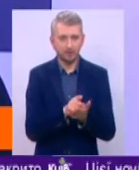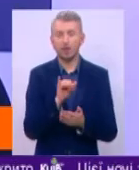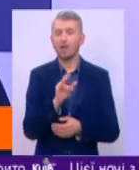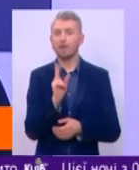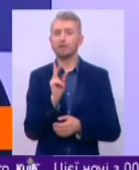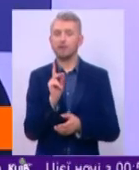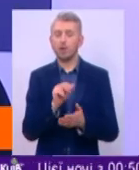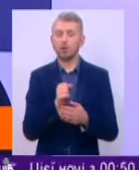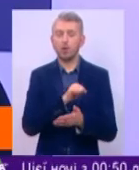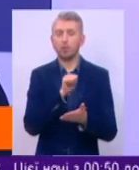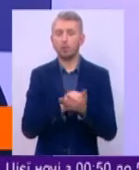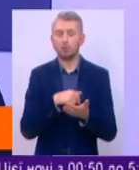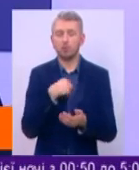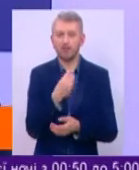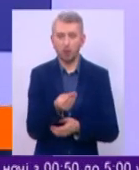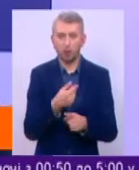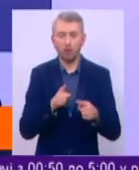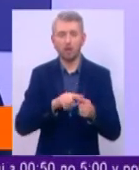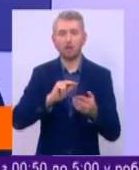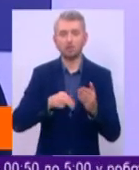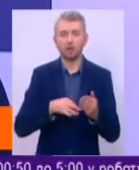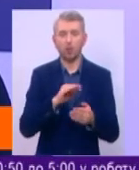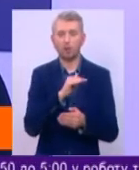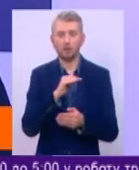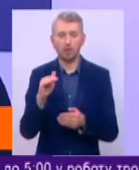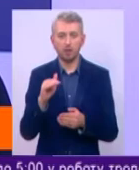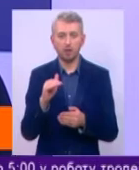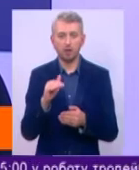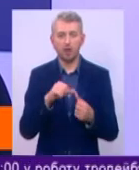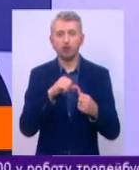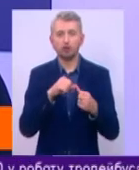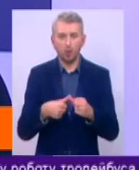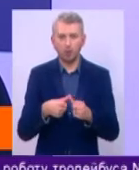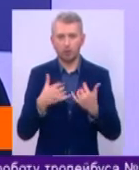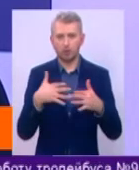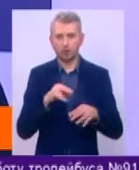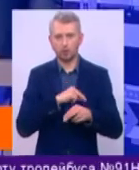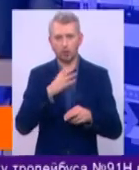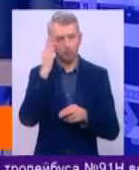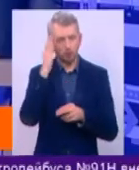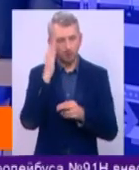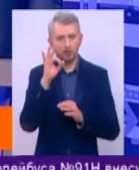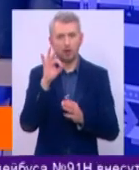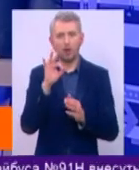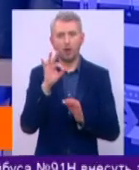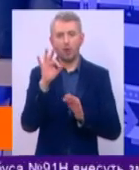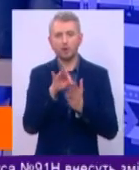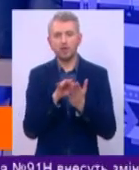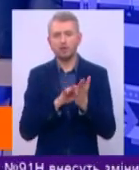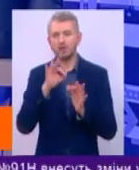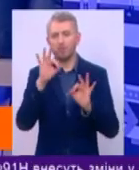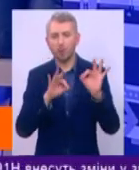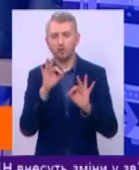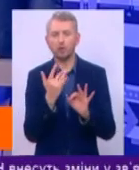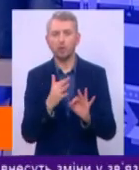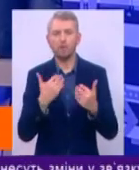второй документ, который мы выдаем, это справка о степени стойкой утраты трудоспособности. То есть оценивается в процентах, сколько потерял